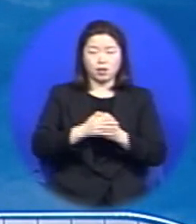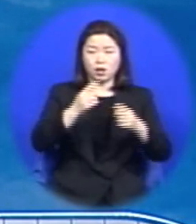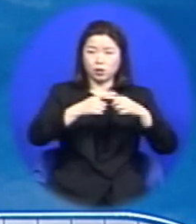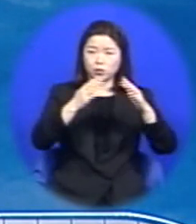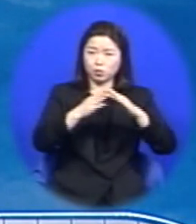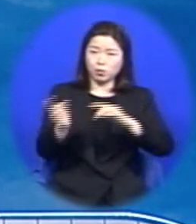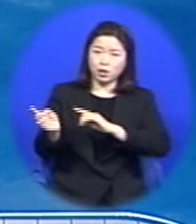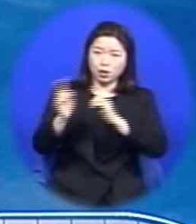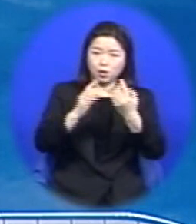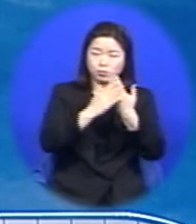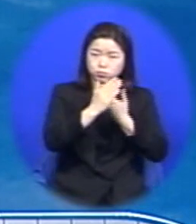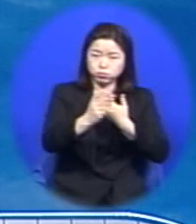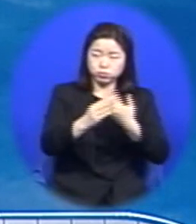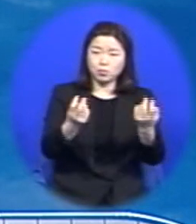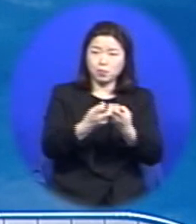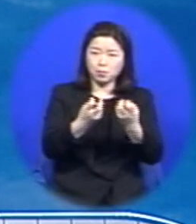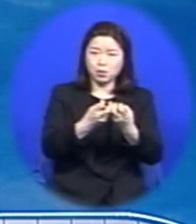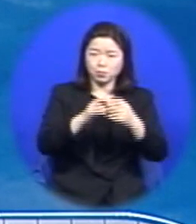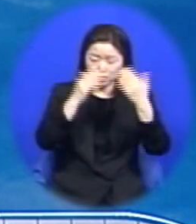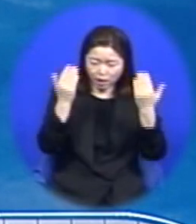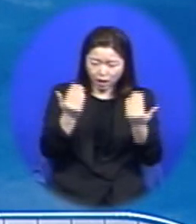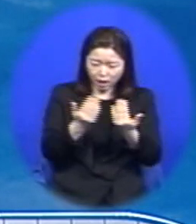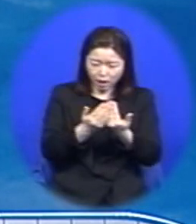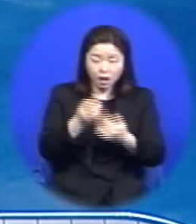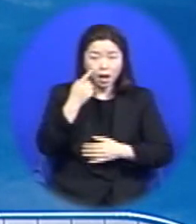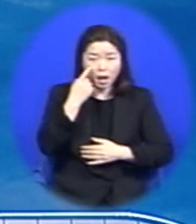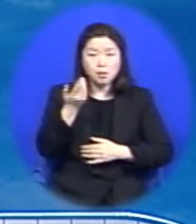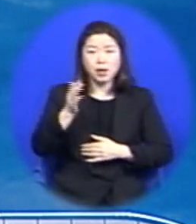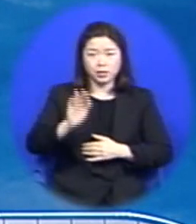교회가 부흥되는 방법이라고 해서 다 했는데